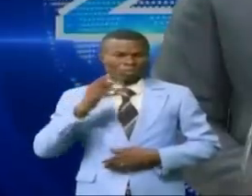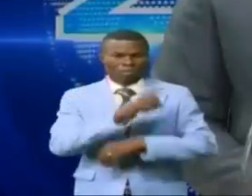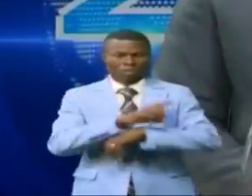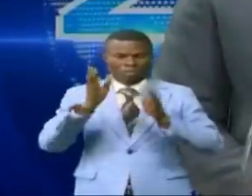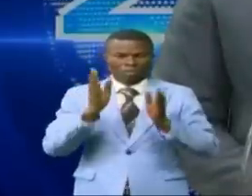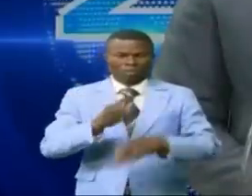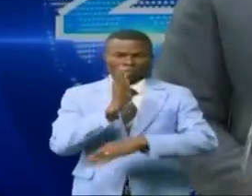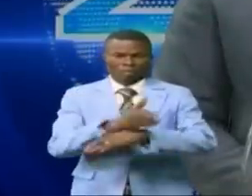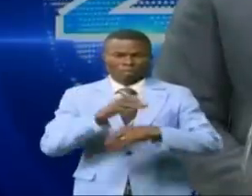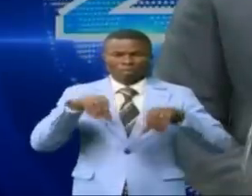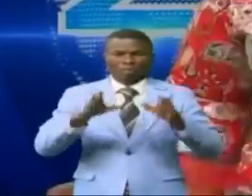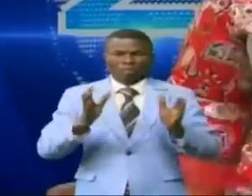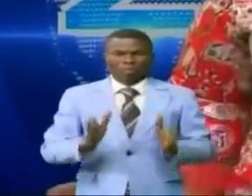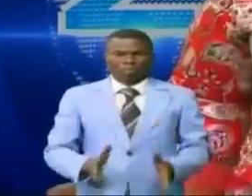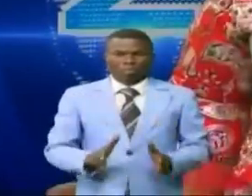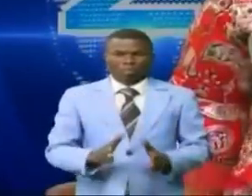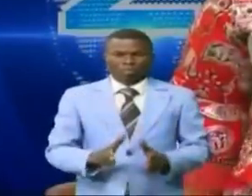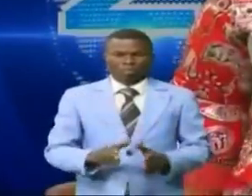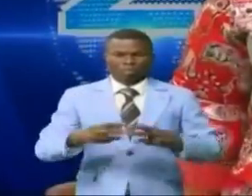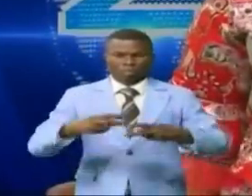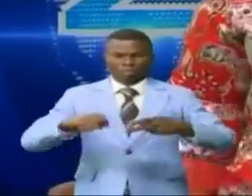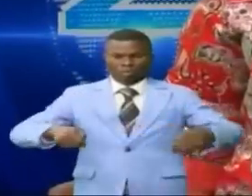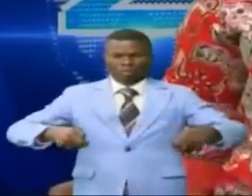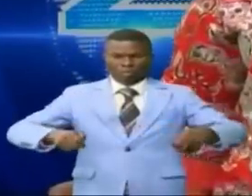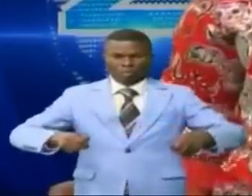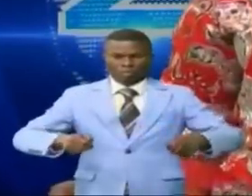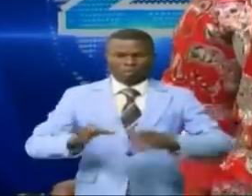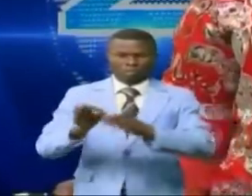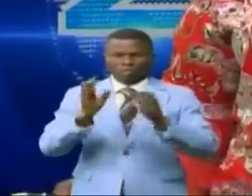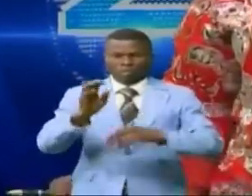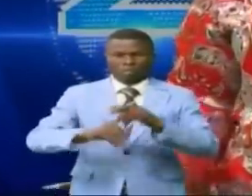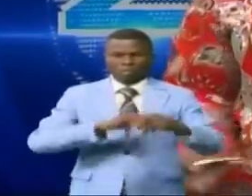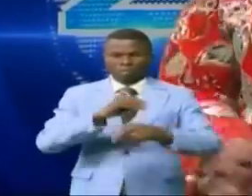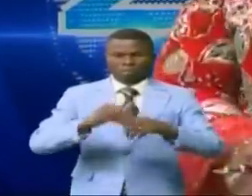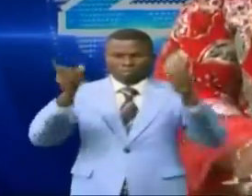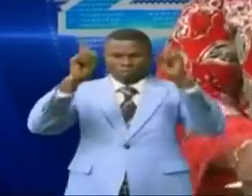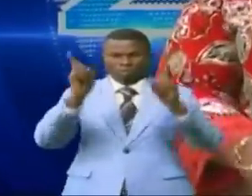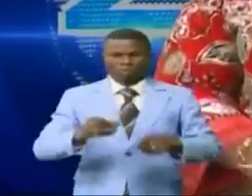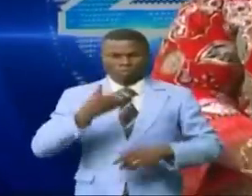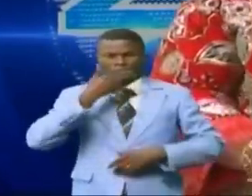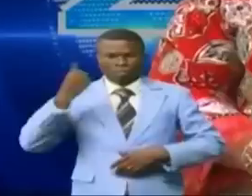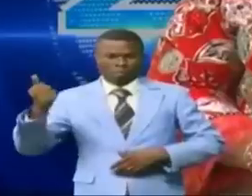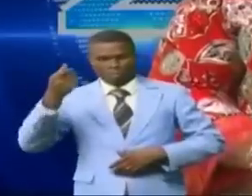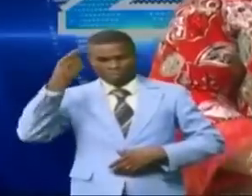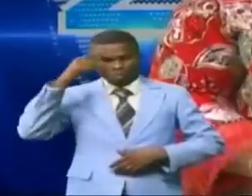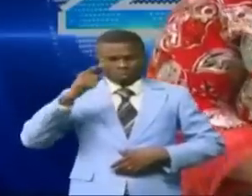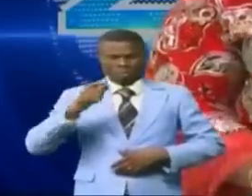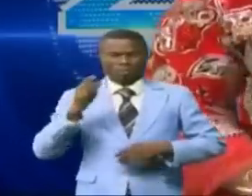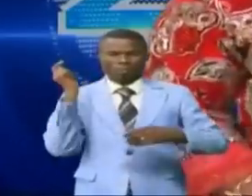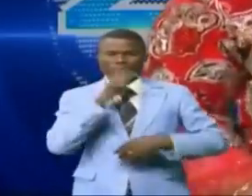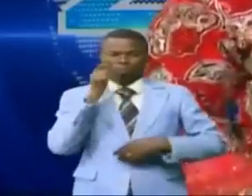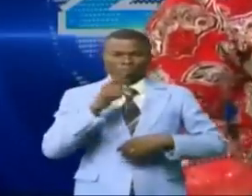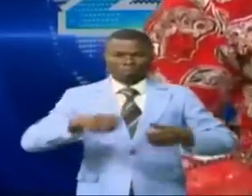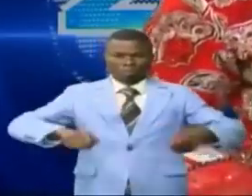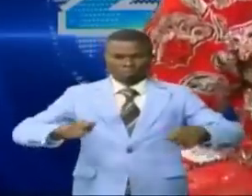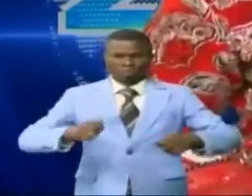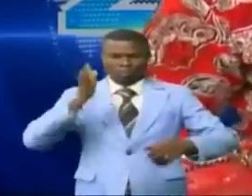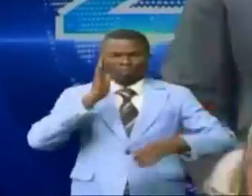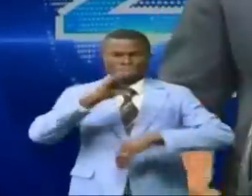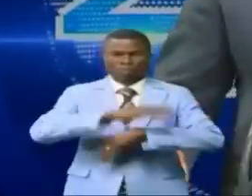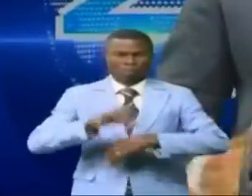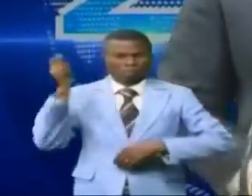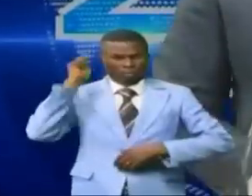au Conseil congolais de la batterie et coordonnateur du Centre africain d'excellence pour les batteries. Bonsoir, monsieur le